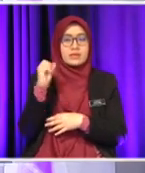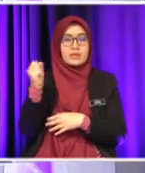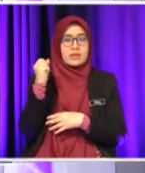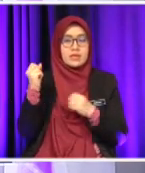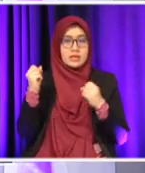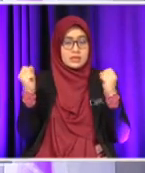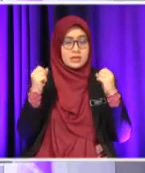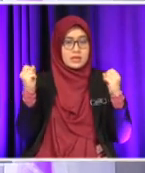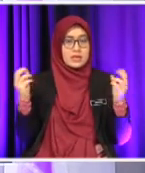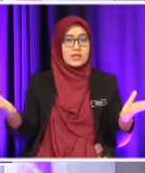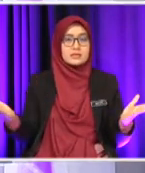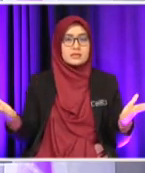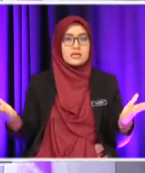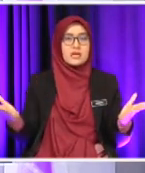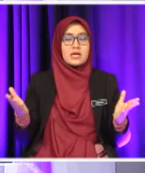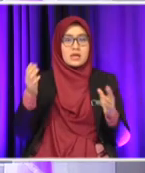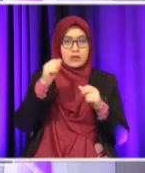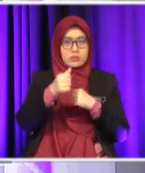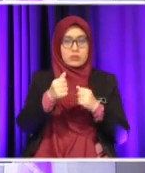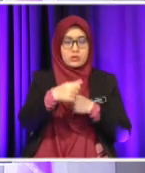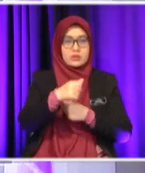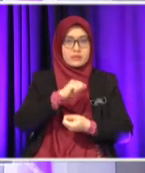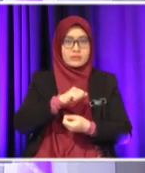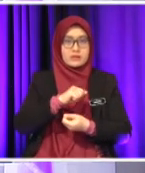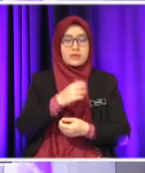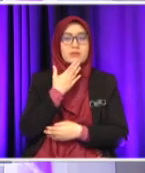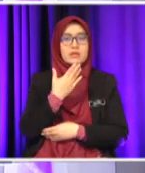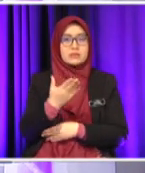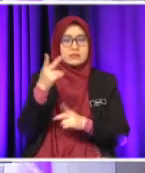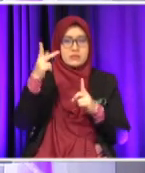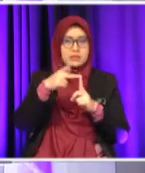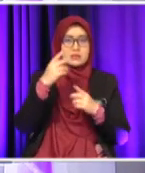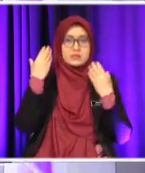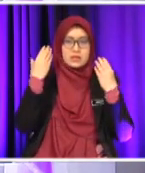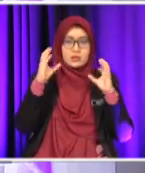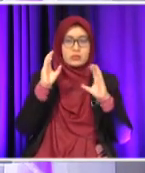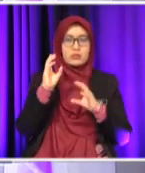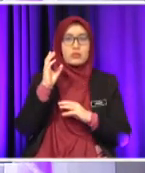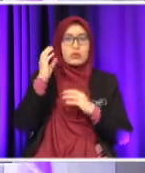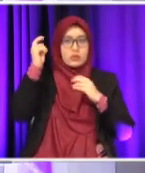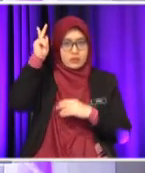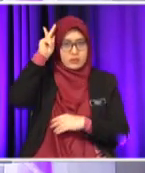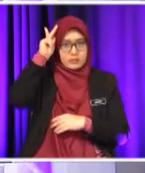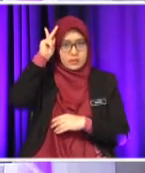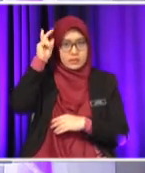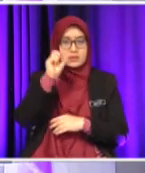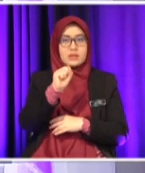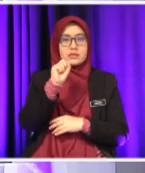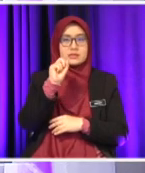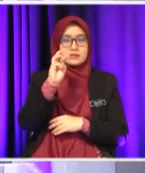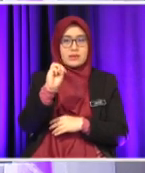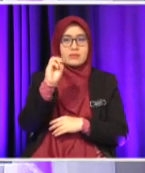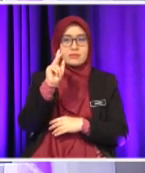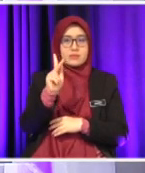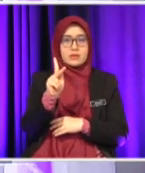cekgu kita cekgu Muhammad Kamal Ismail dari sekolah menengah kebangsaan pun Tuah